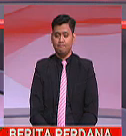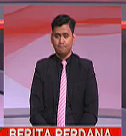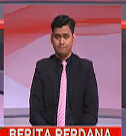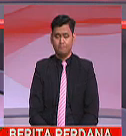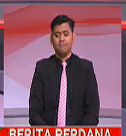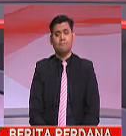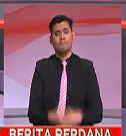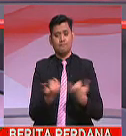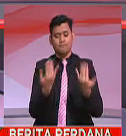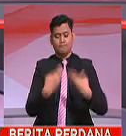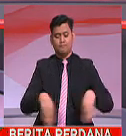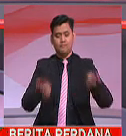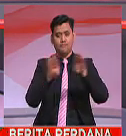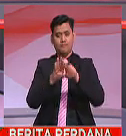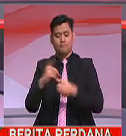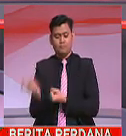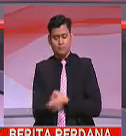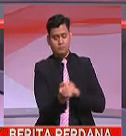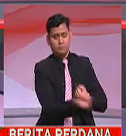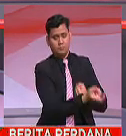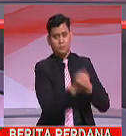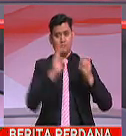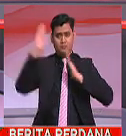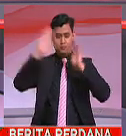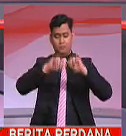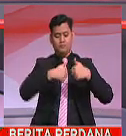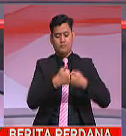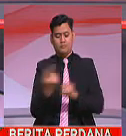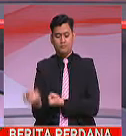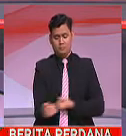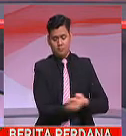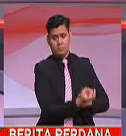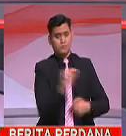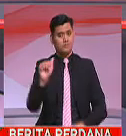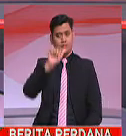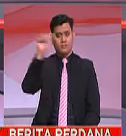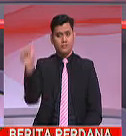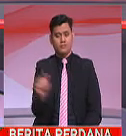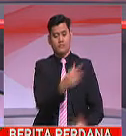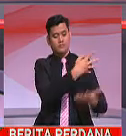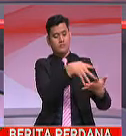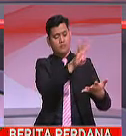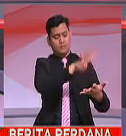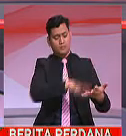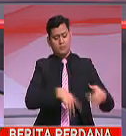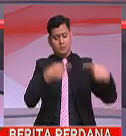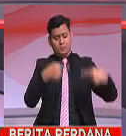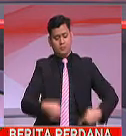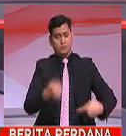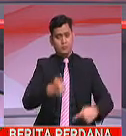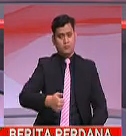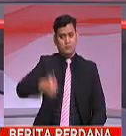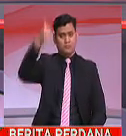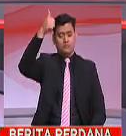Oh ya ini Pulau perkembangan terkini hoki negara persekutuan Nokia Syahrini menghubungkan jadwal pelayanan profesi juara juara